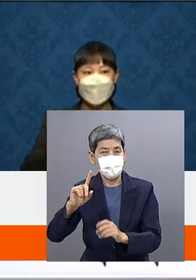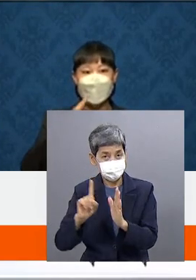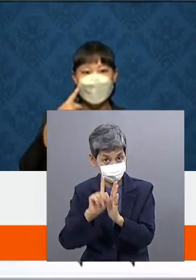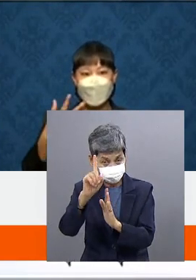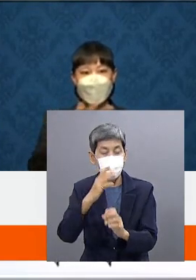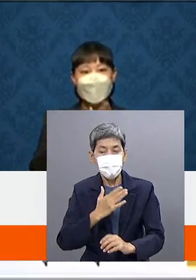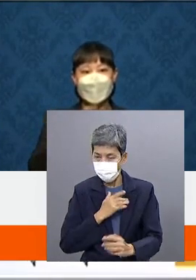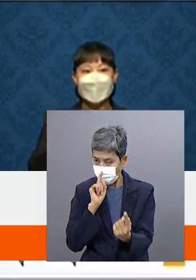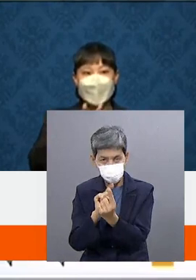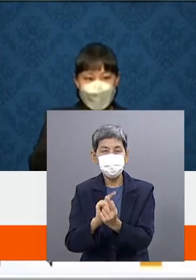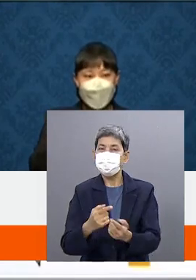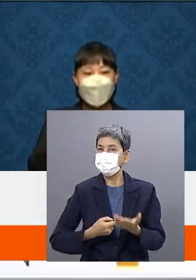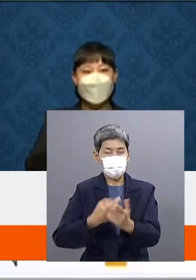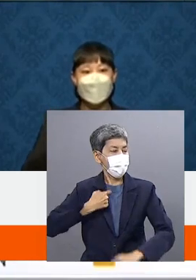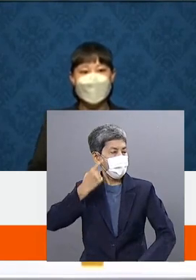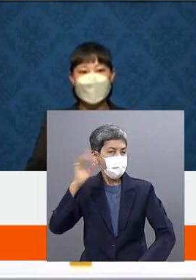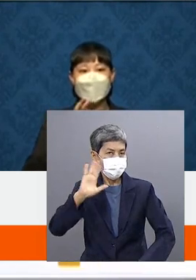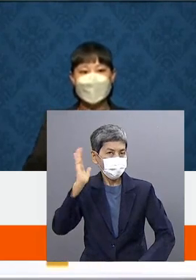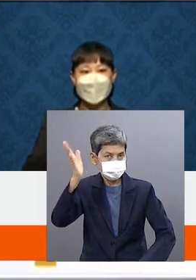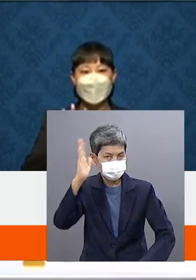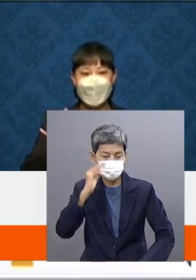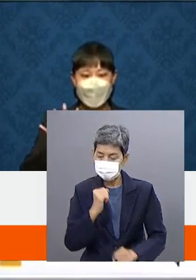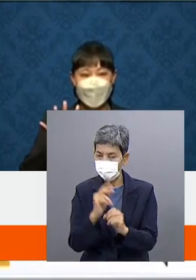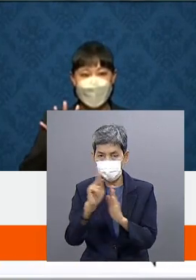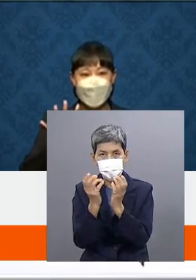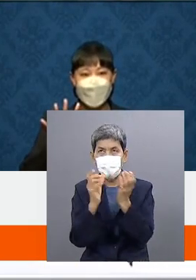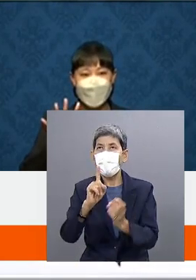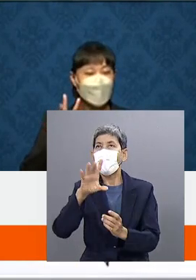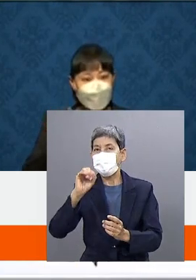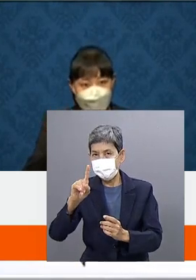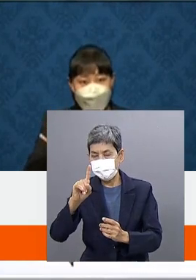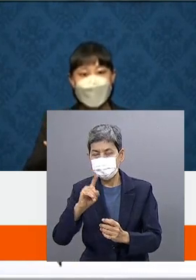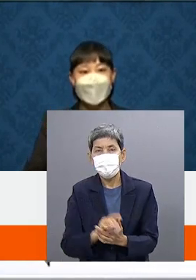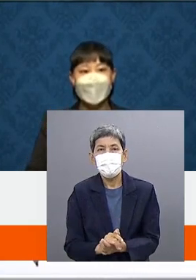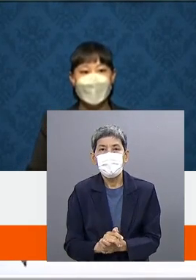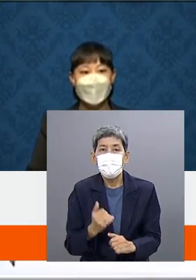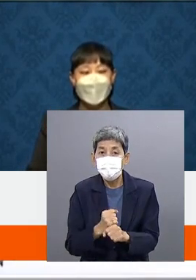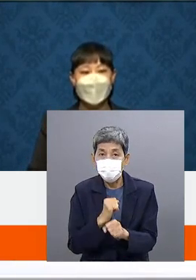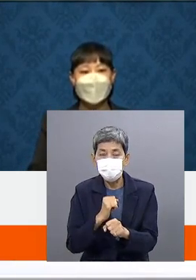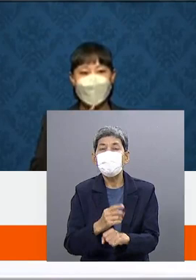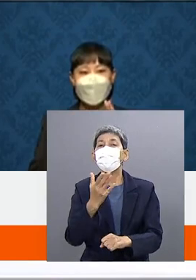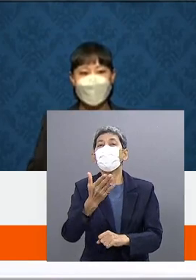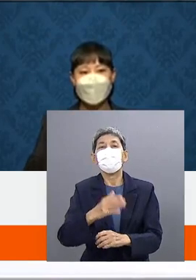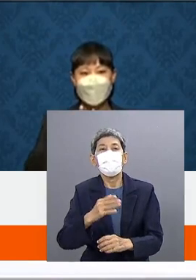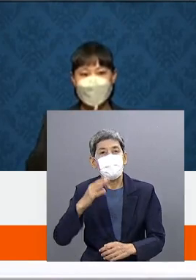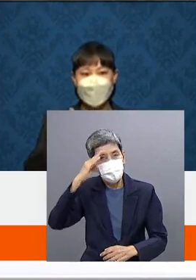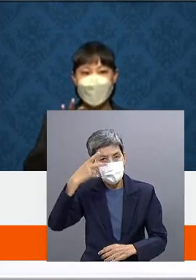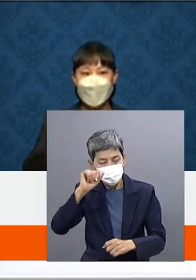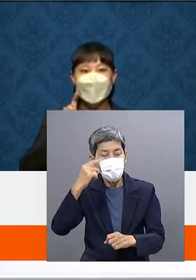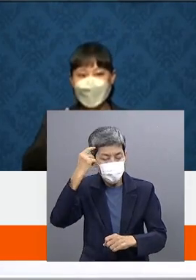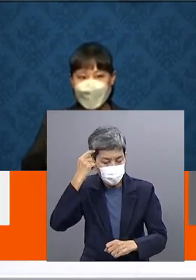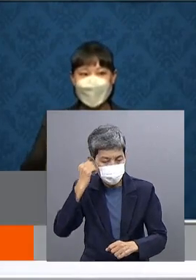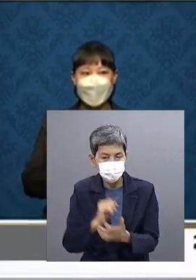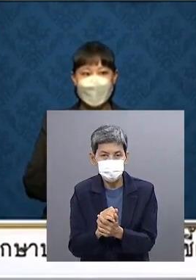กับการยื่นอภิปรายไม่ไว้วางใจตามมาโดนมาตา 151แล้วพระรามประยุทธ์จะรู้ว่านรกมี